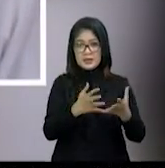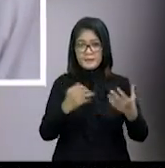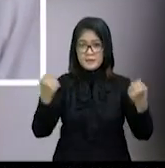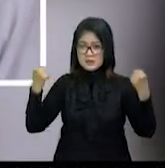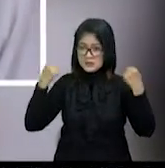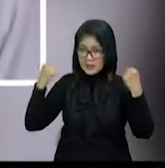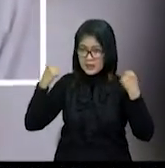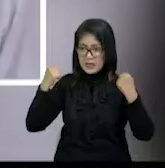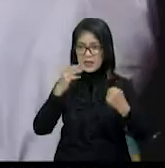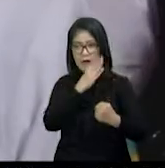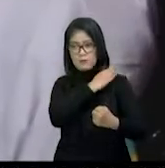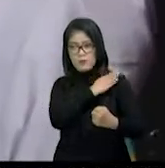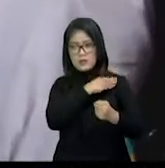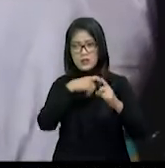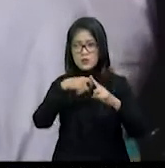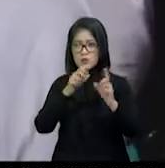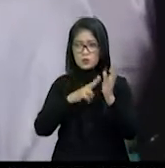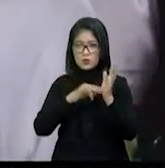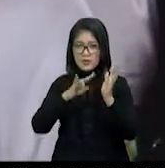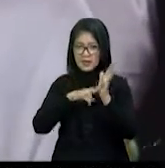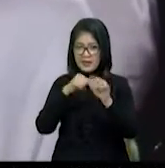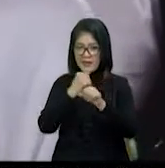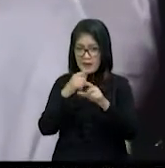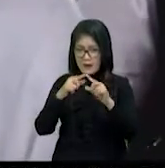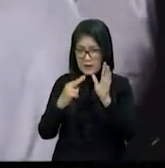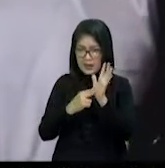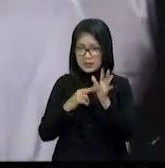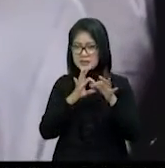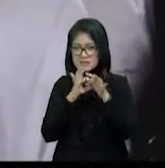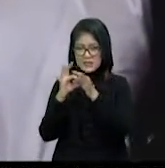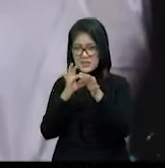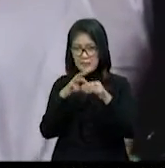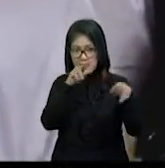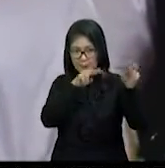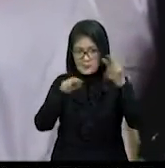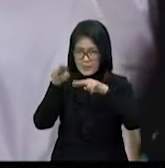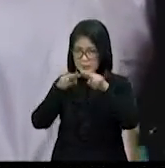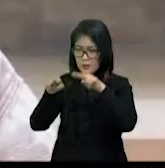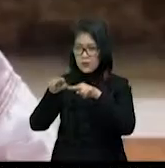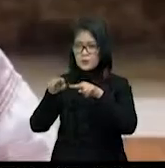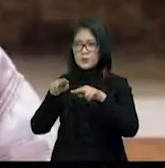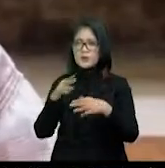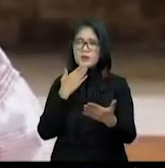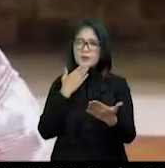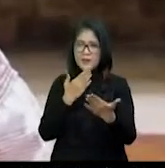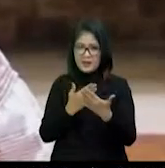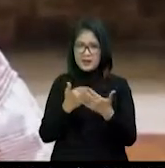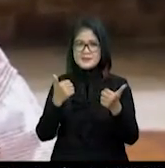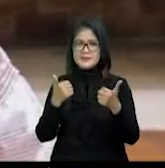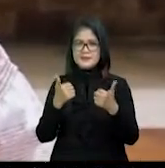sini bersama-sama menyelenggarakan dan memantau acara gebiar vaksinasi di Kabupaten Kuningan.